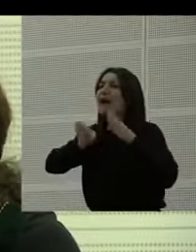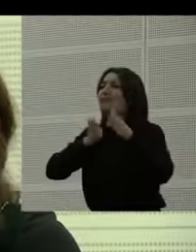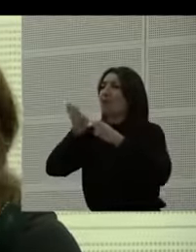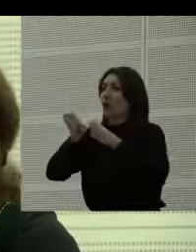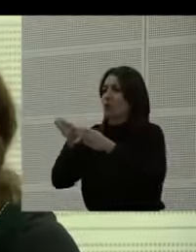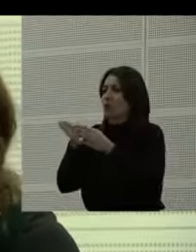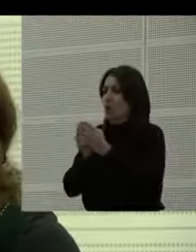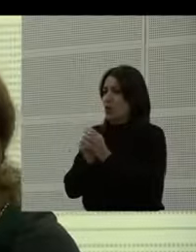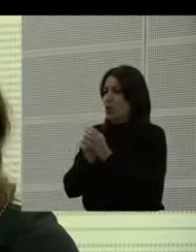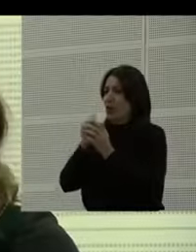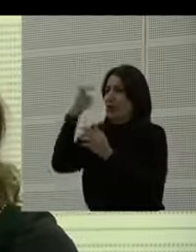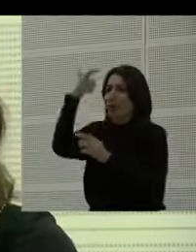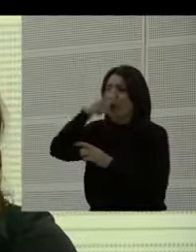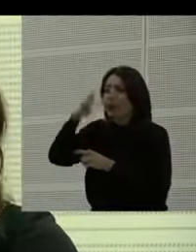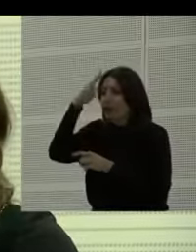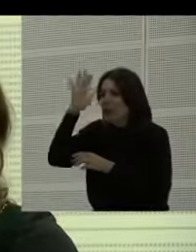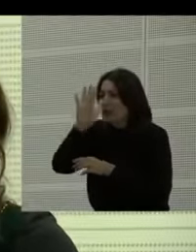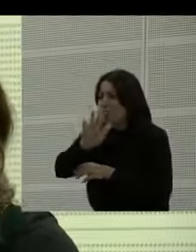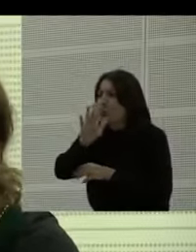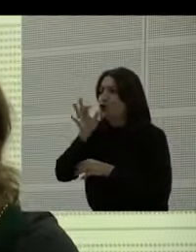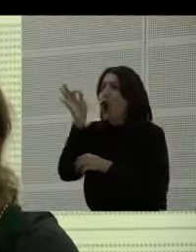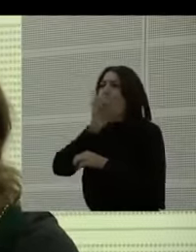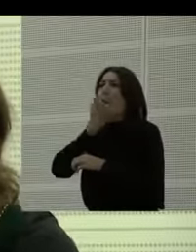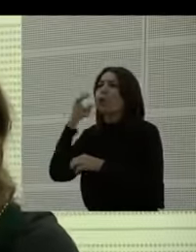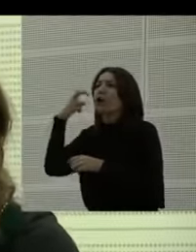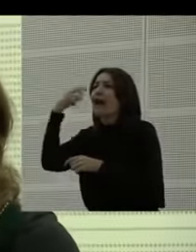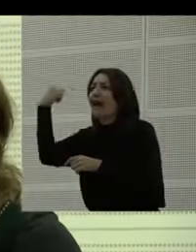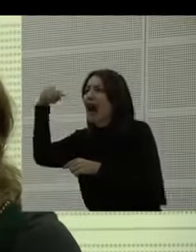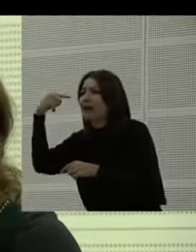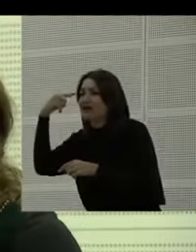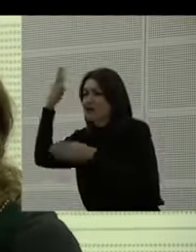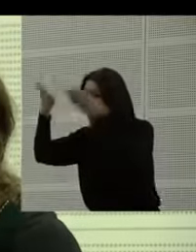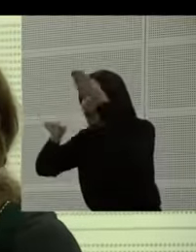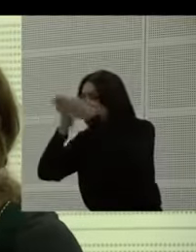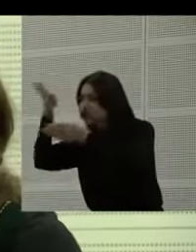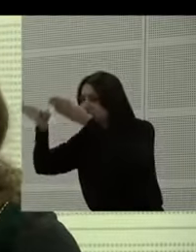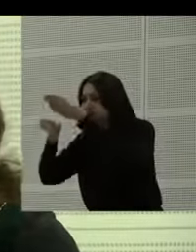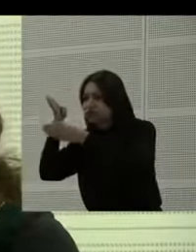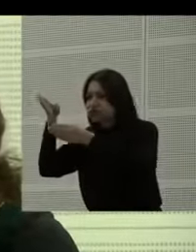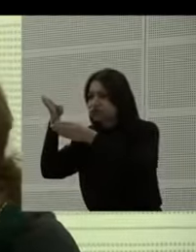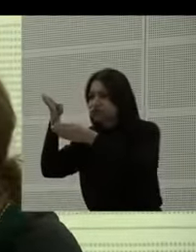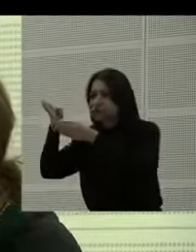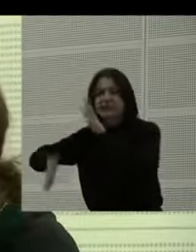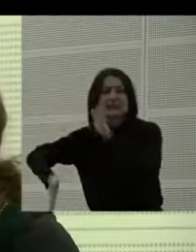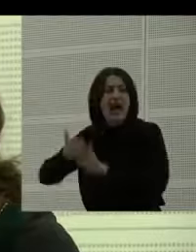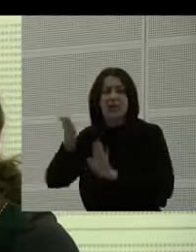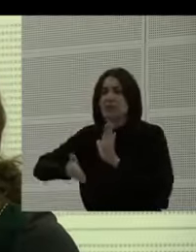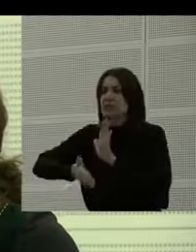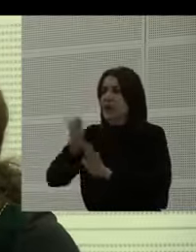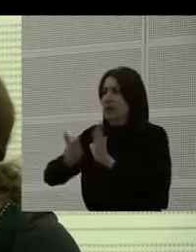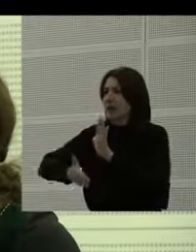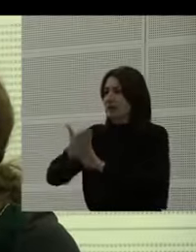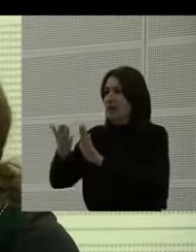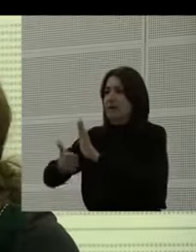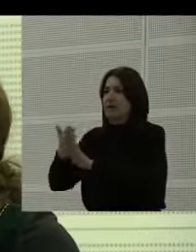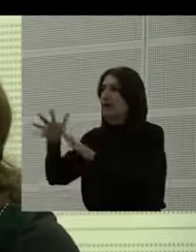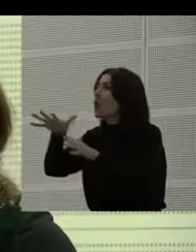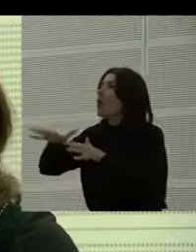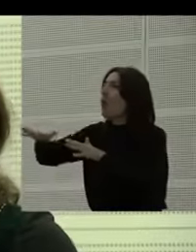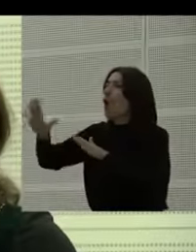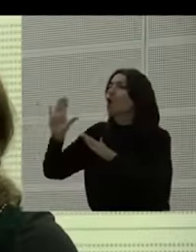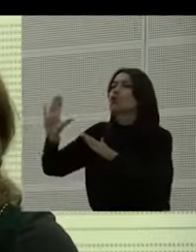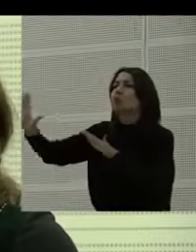per motivi religiosi, per motivi etnici e che quindi scappano dai loro luoghi